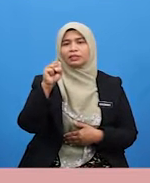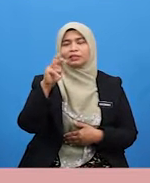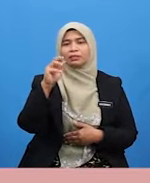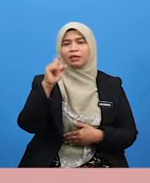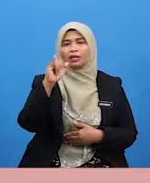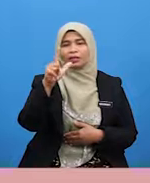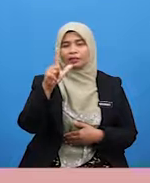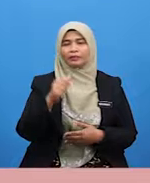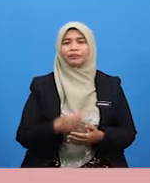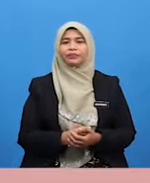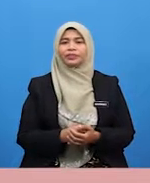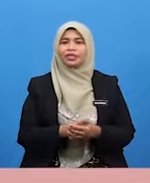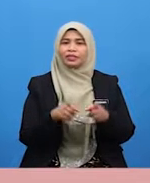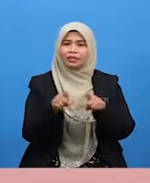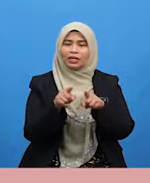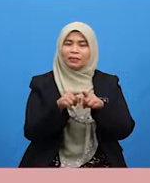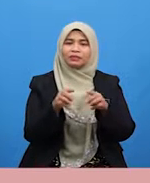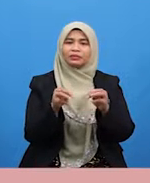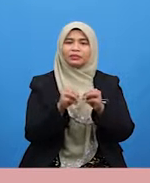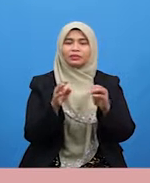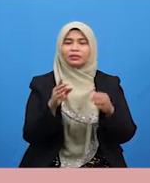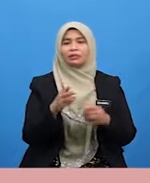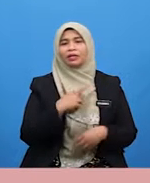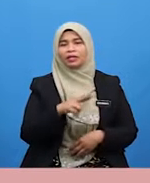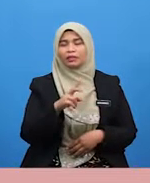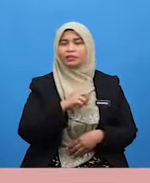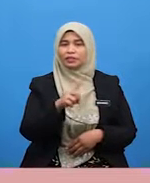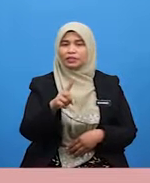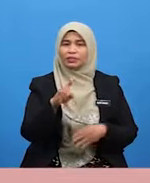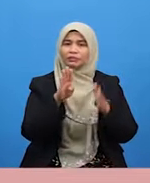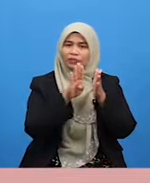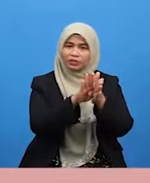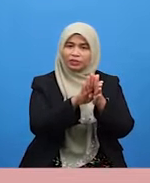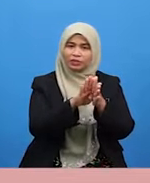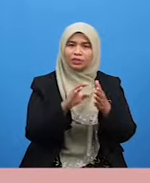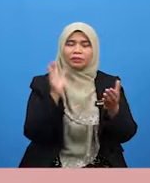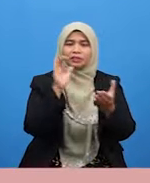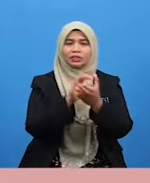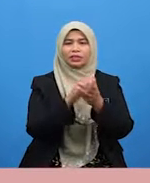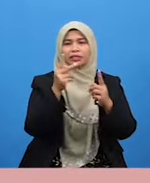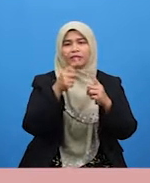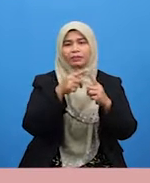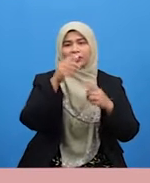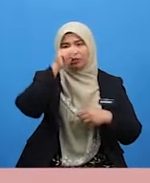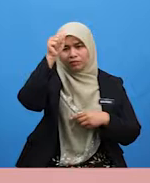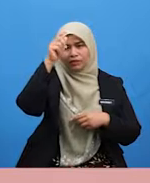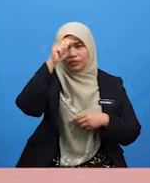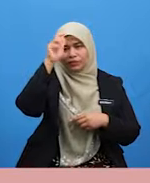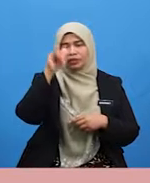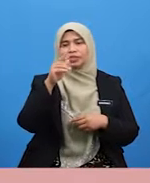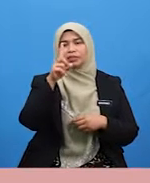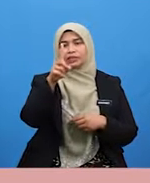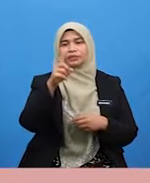Samawi, iaitu sama dengan agama Islam. Buktinya adalah seperti berikut. Percaya kepada Allah Tuhan yang